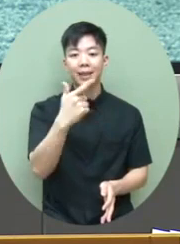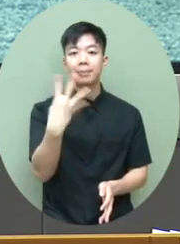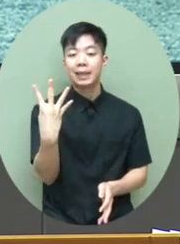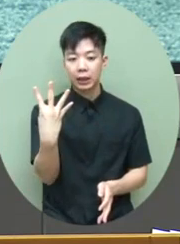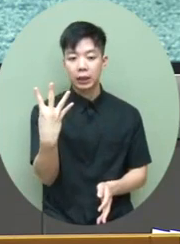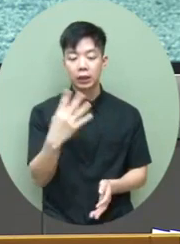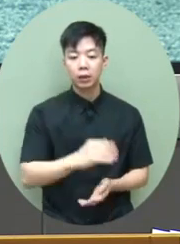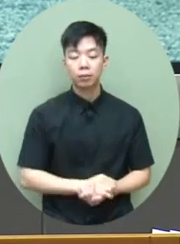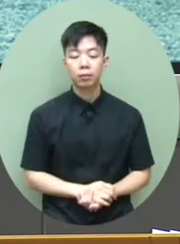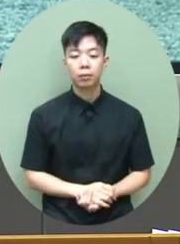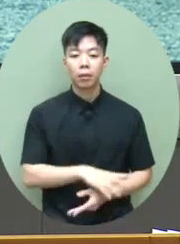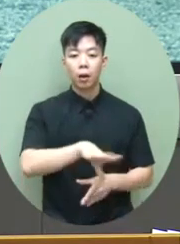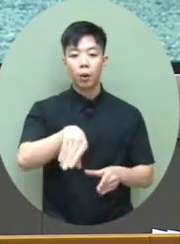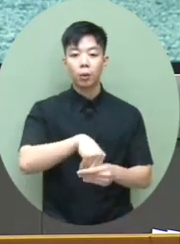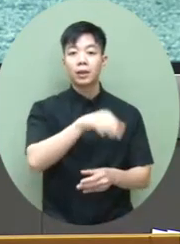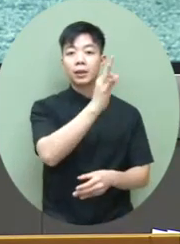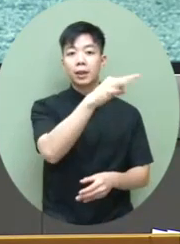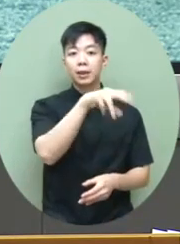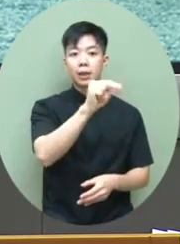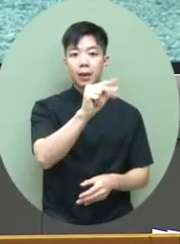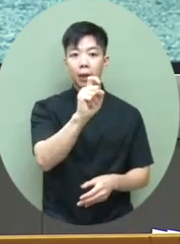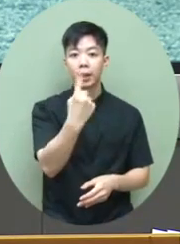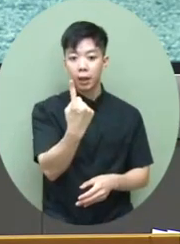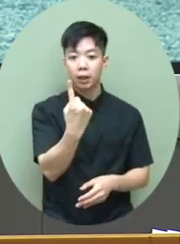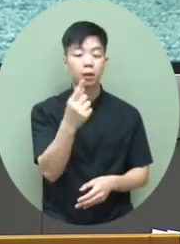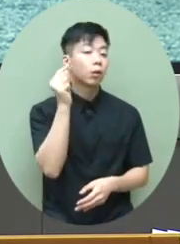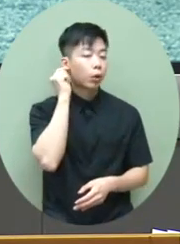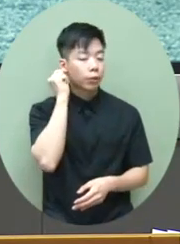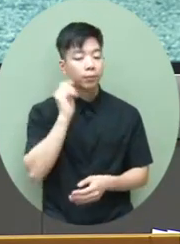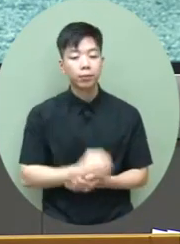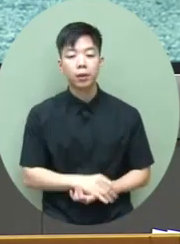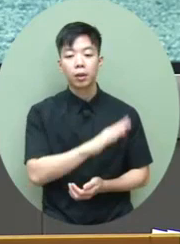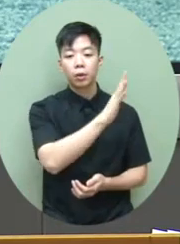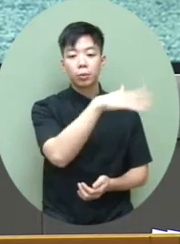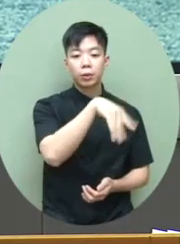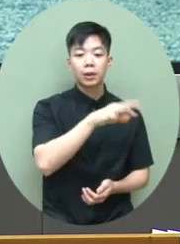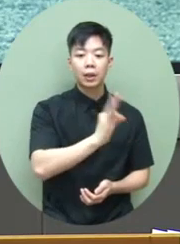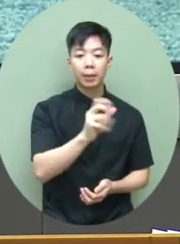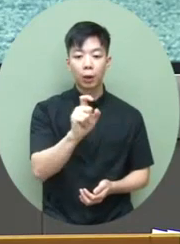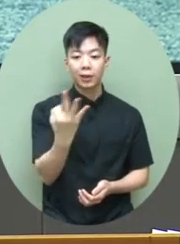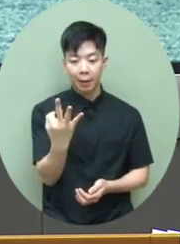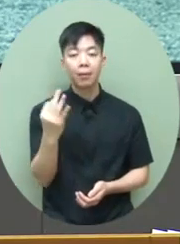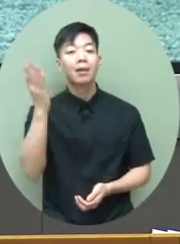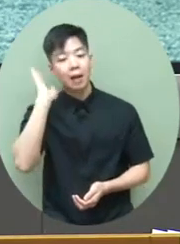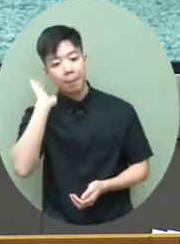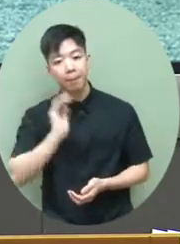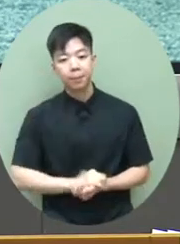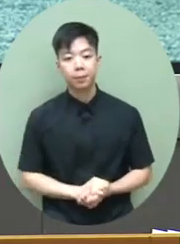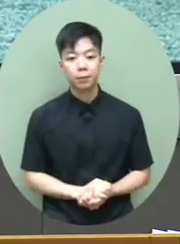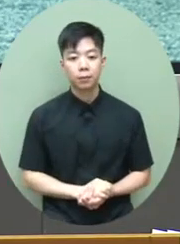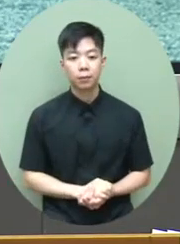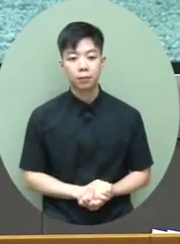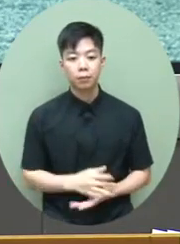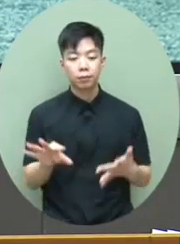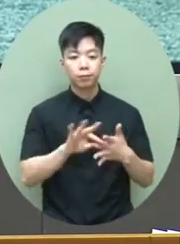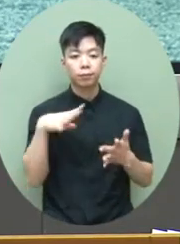嘅。咁呢度就包括咗3791宗女性同埋5393宗男性啦。咁喺